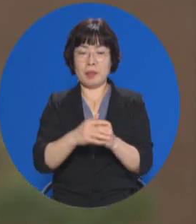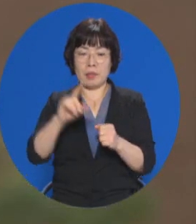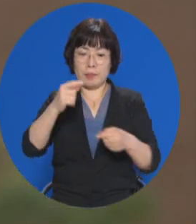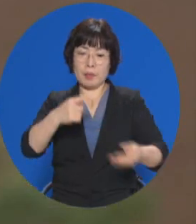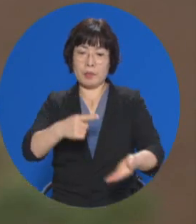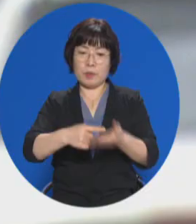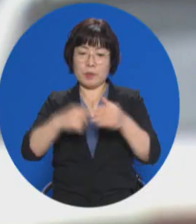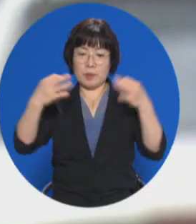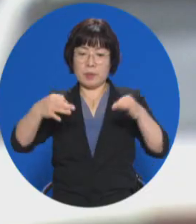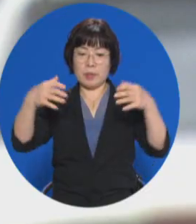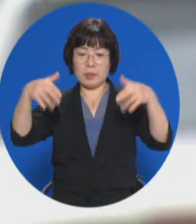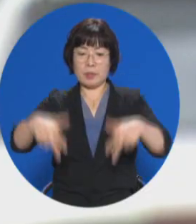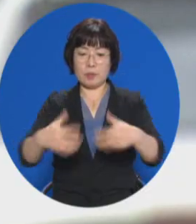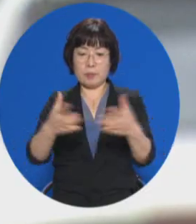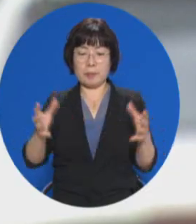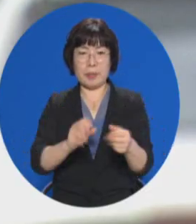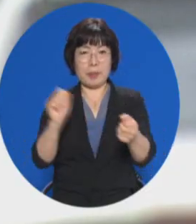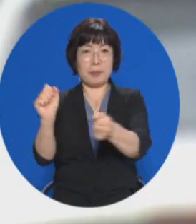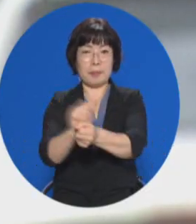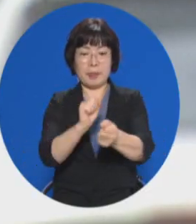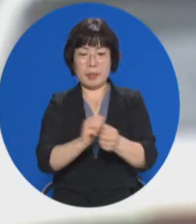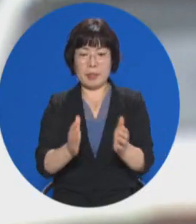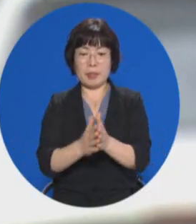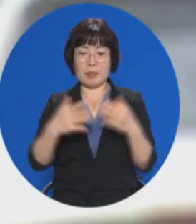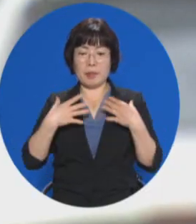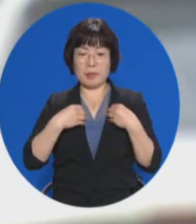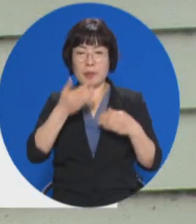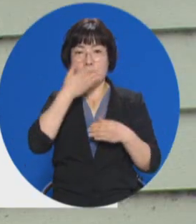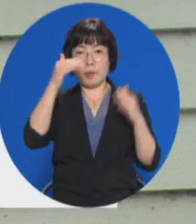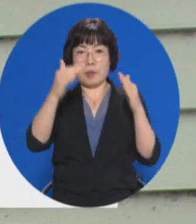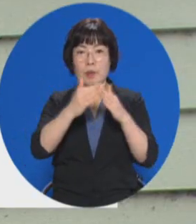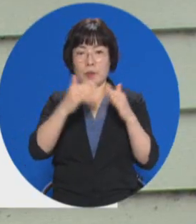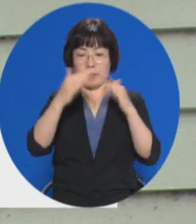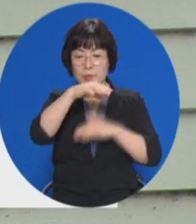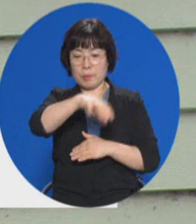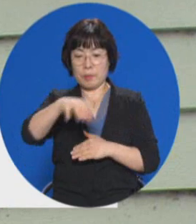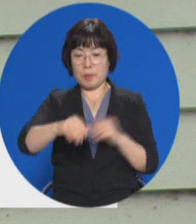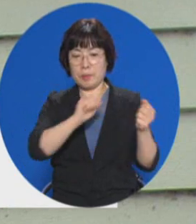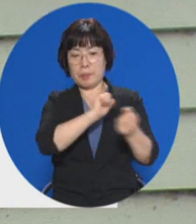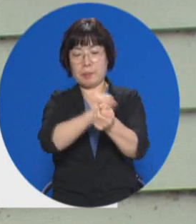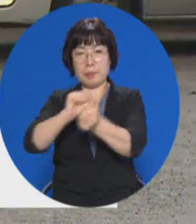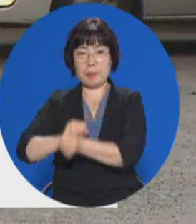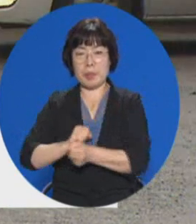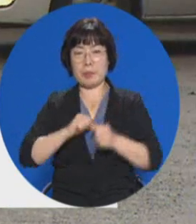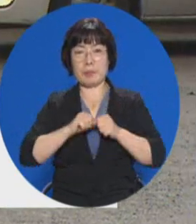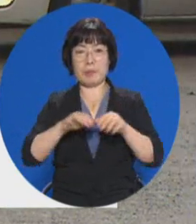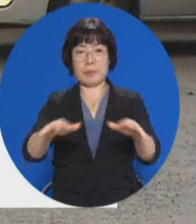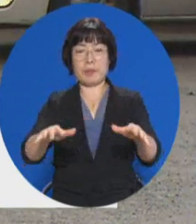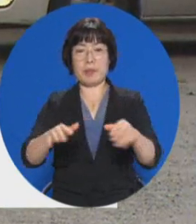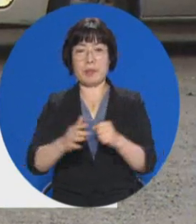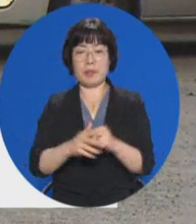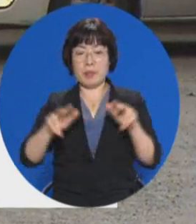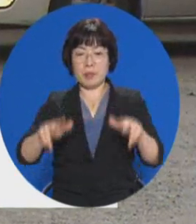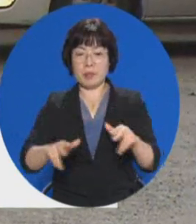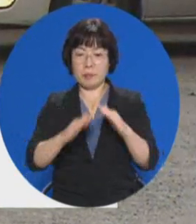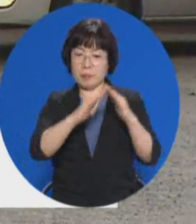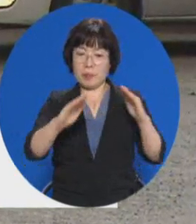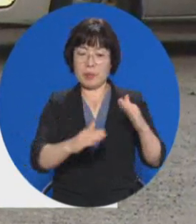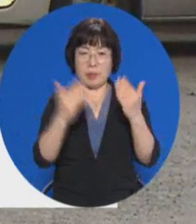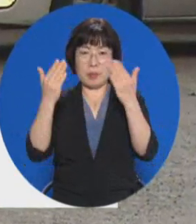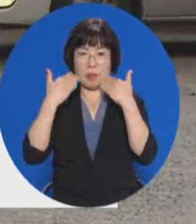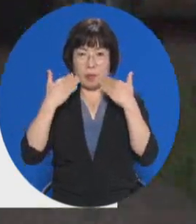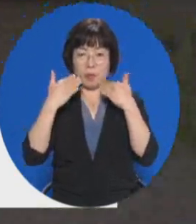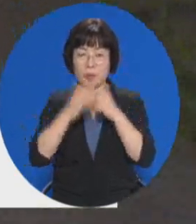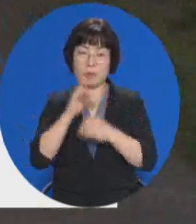은행 직원들의 집단 감염을 시작으로 사우나와 식당, 시골마을 등에서 연쇄 감염이 이어졌고 이젠 가정과